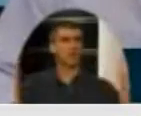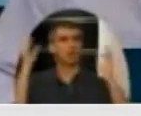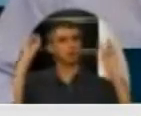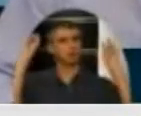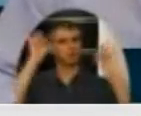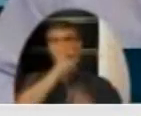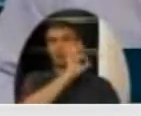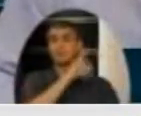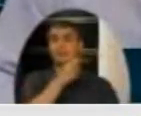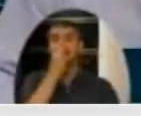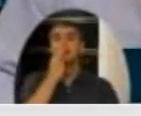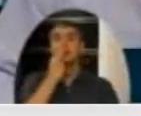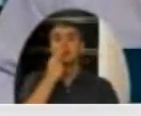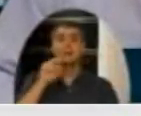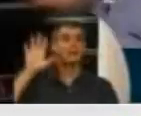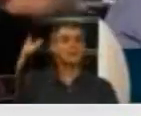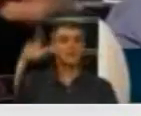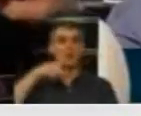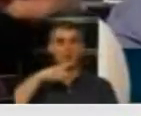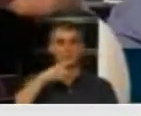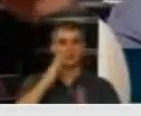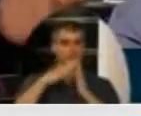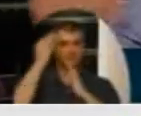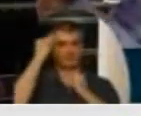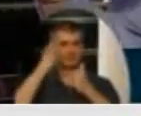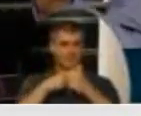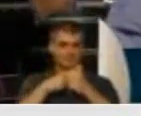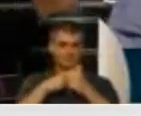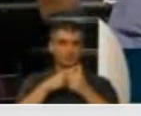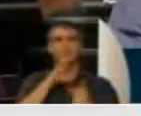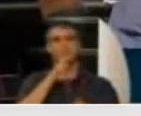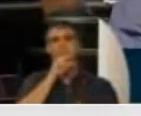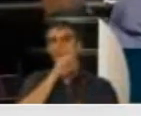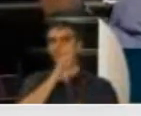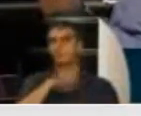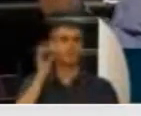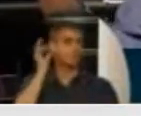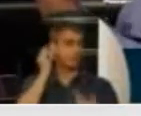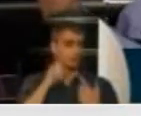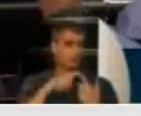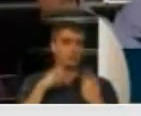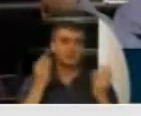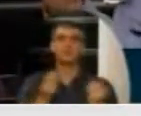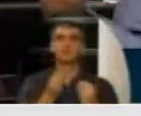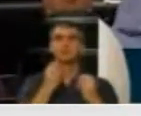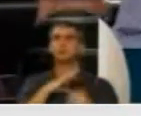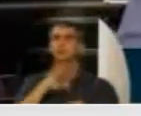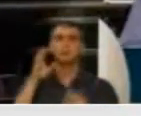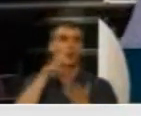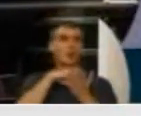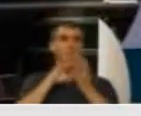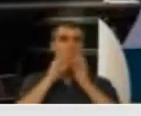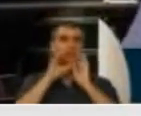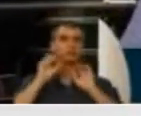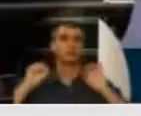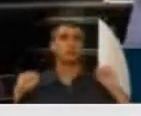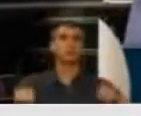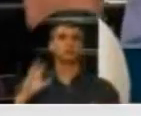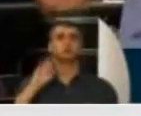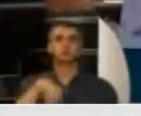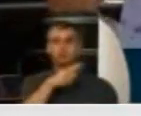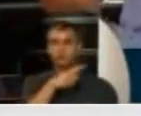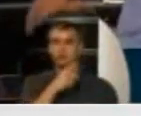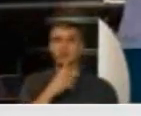היטלר עם המסרים שלו, אלה דברים שבבתי הספר מדקלמים אותם הילדות, אלה דברים שבכל אתרי האינטרנט של הנשיאות מופיעים, אלה